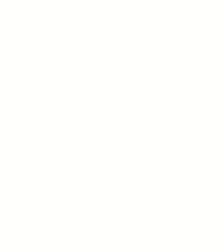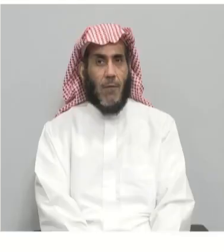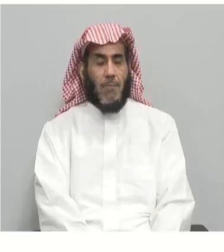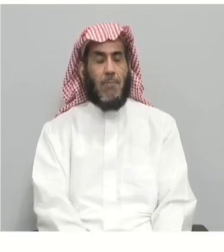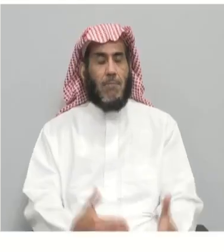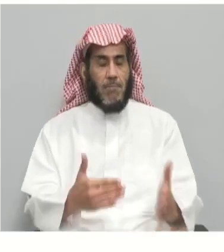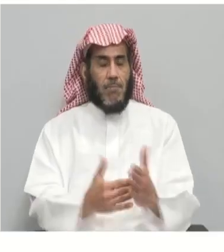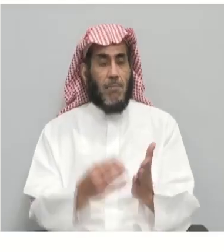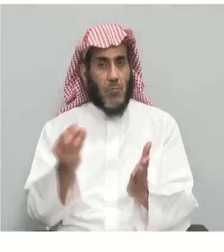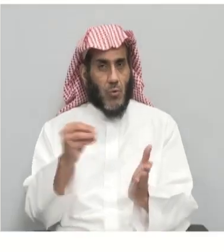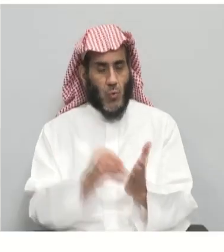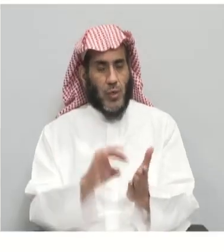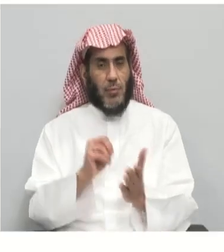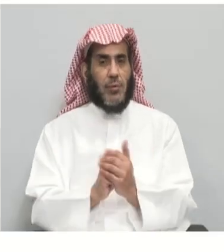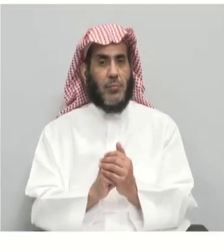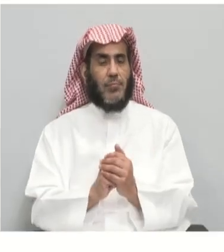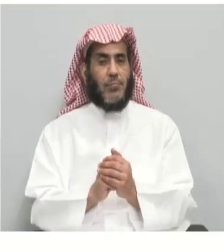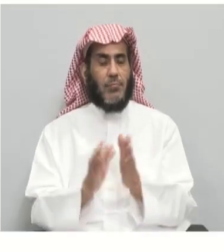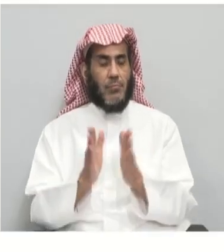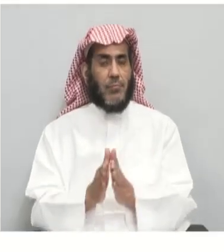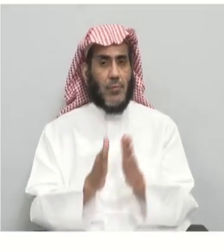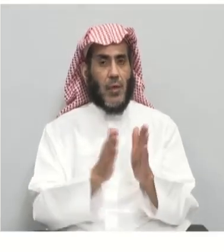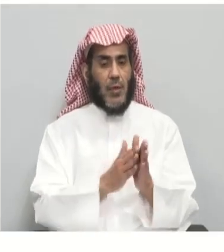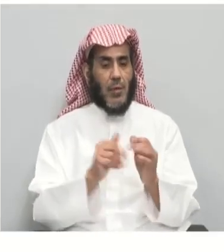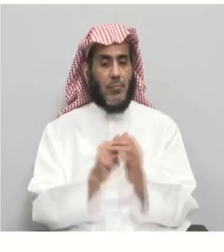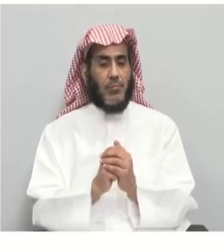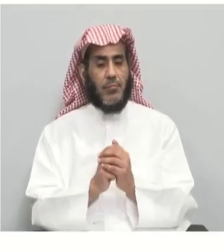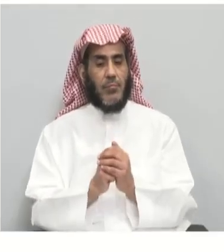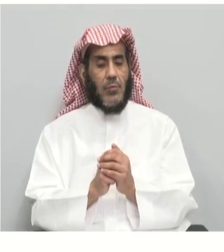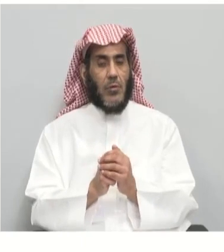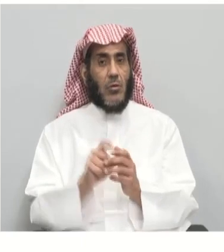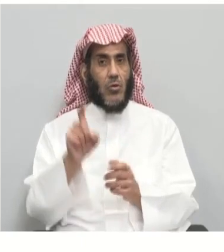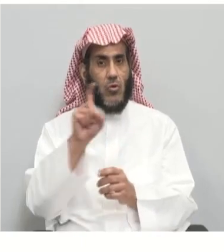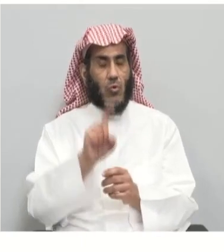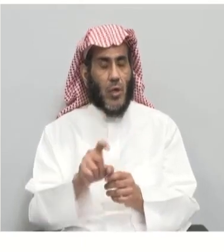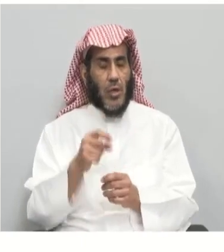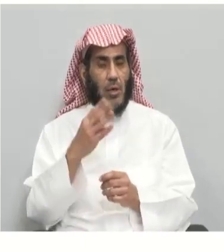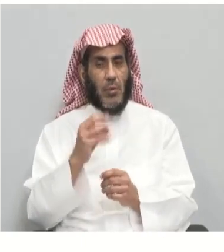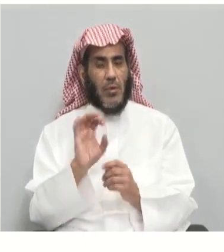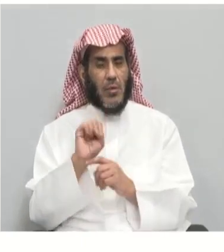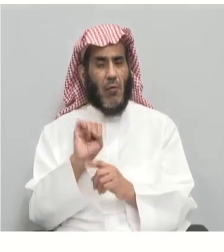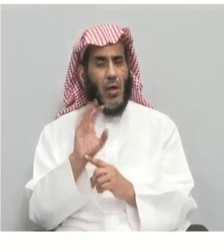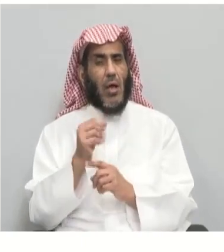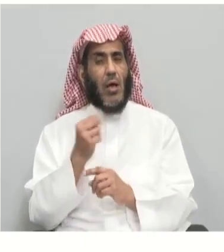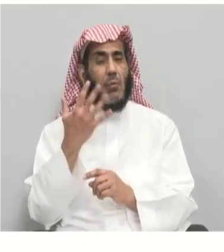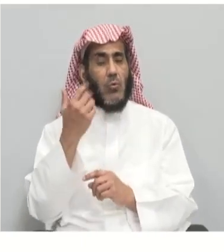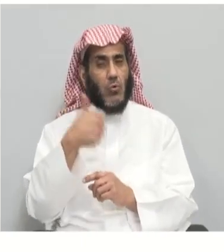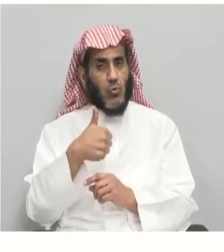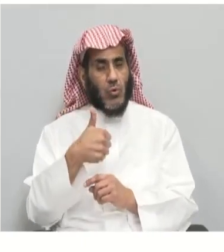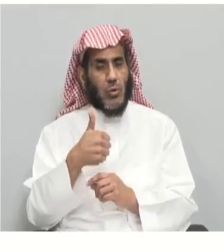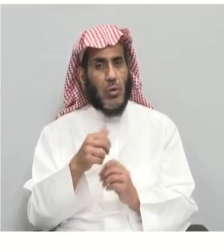انتهينا من تدوين الاجابات ننتقل الان للسؤال الرابع صفحه 65